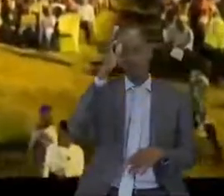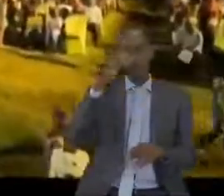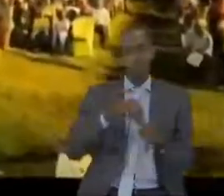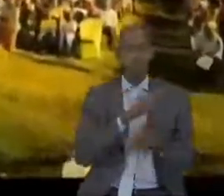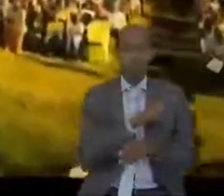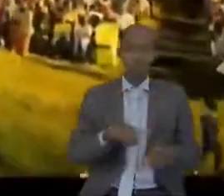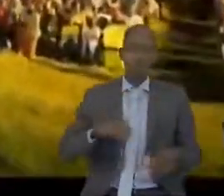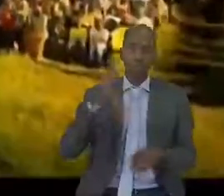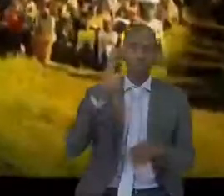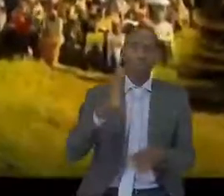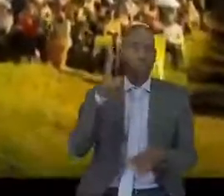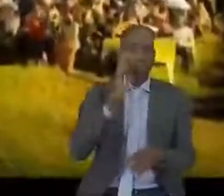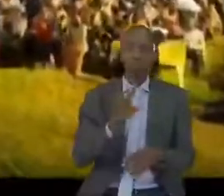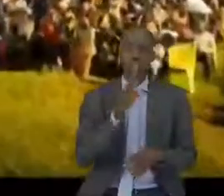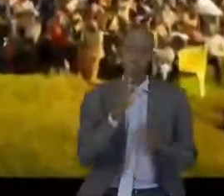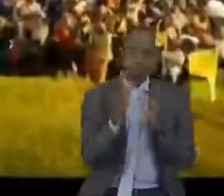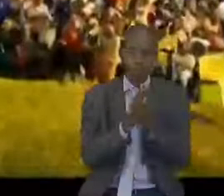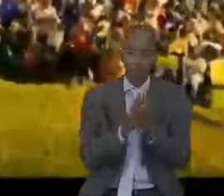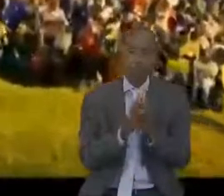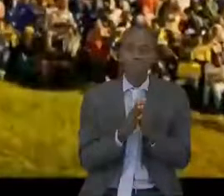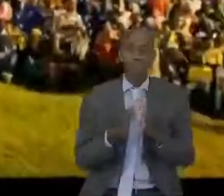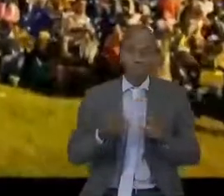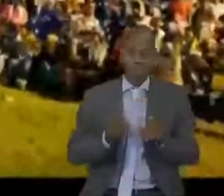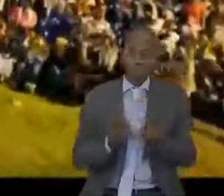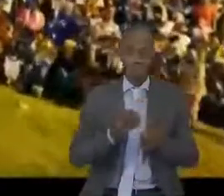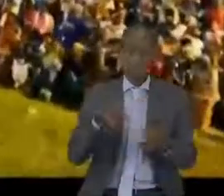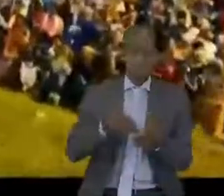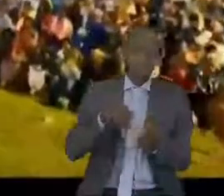Même si avant ce programme, vous êtes là,